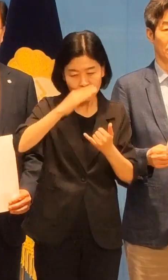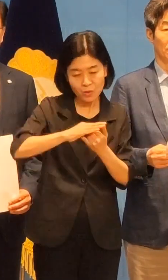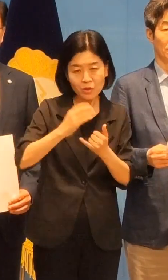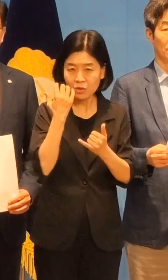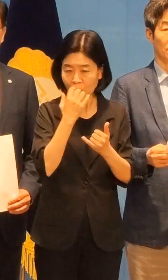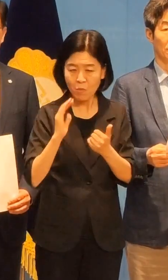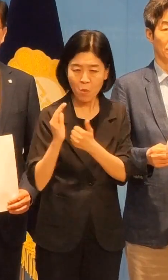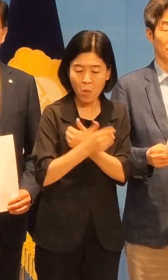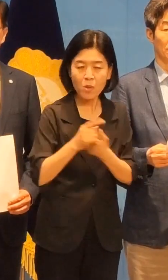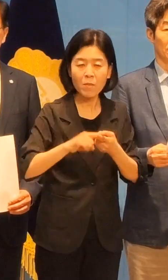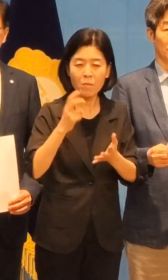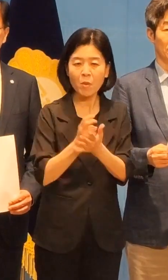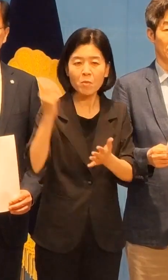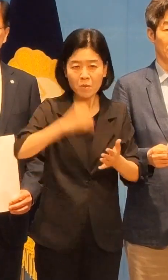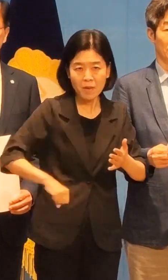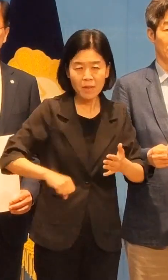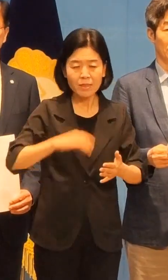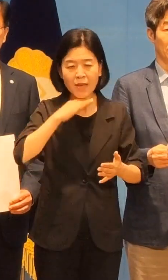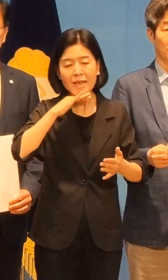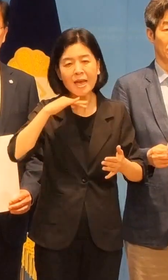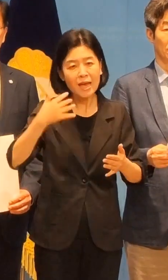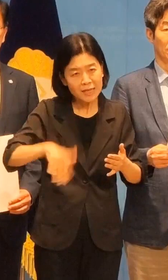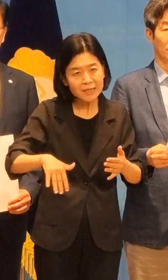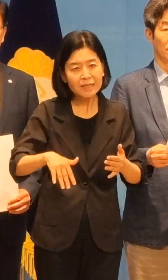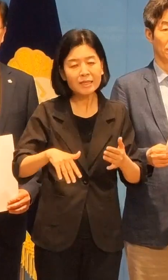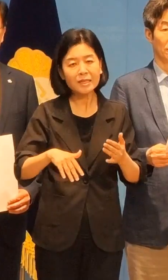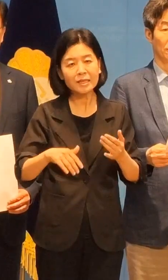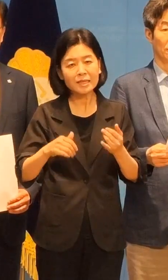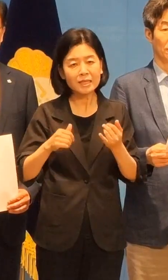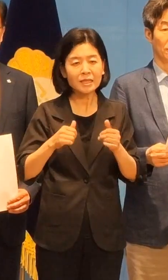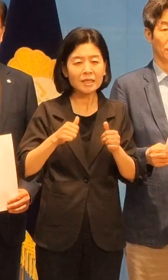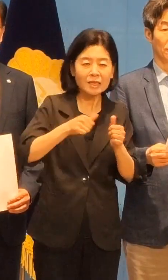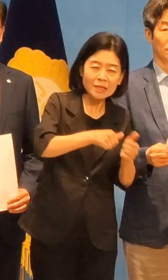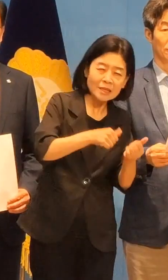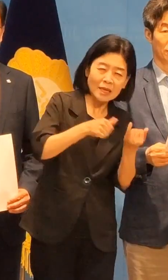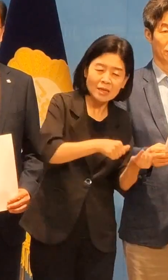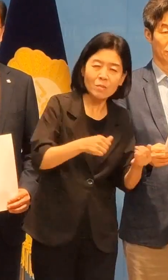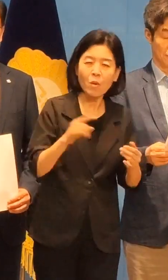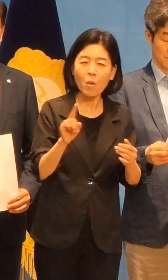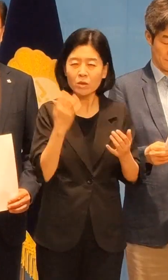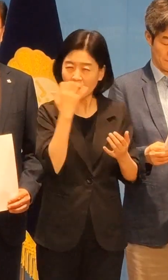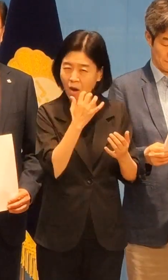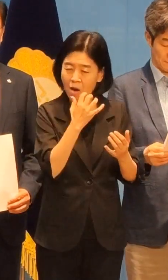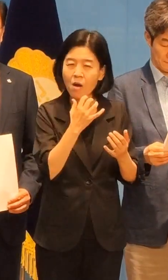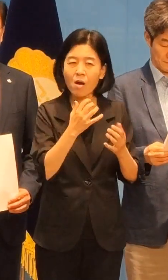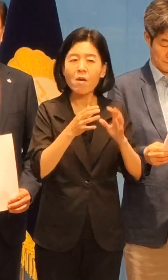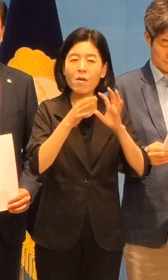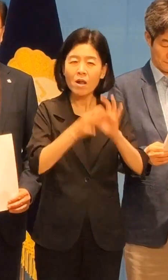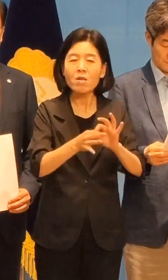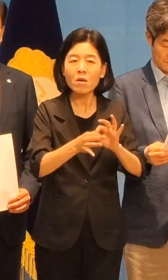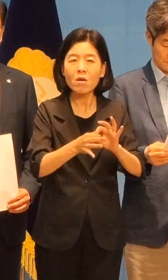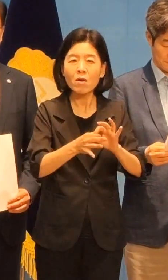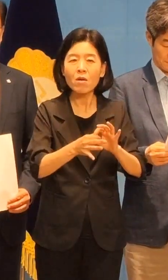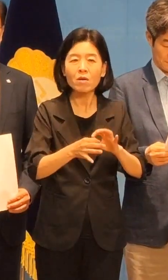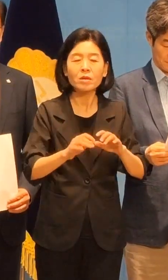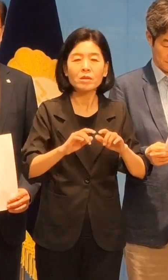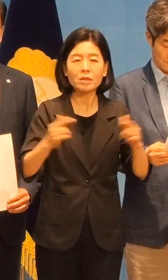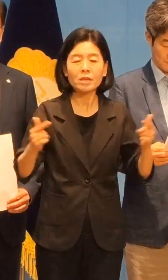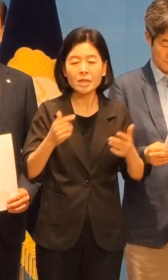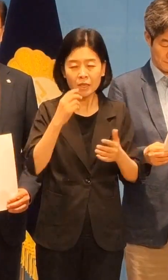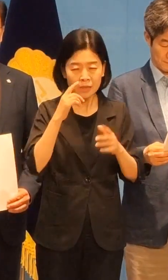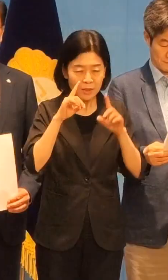위반, 미성년자 의제 강간, 성착취 목적 대화 등 여러 건의 혐의로 수사